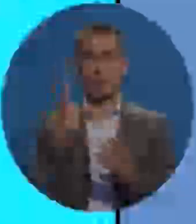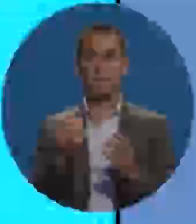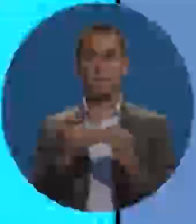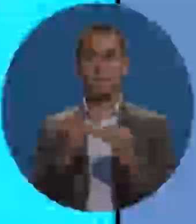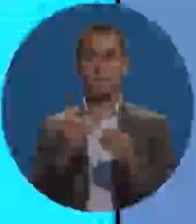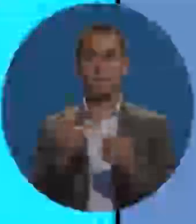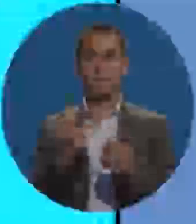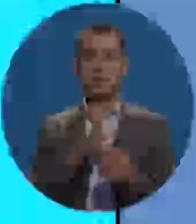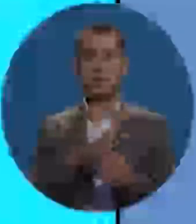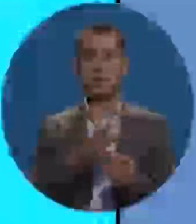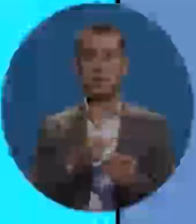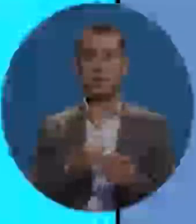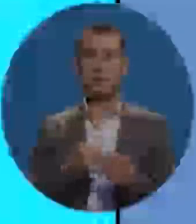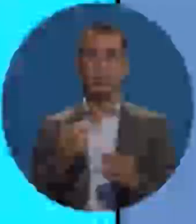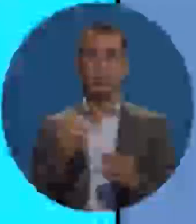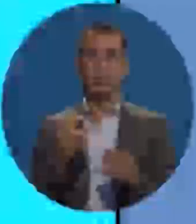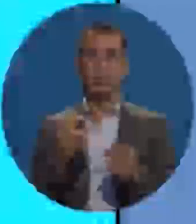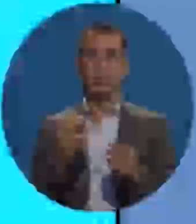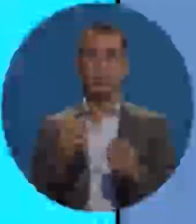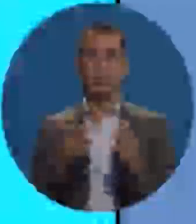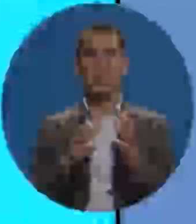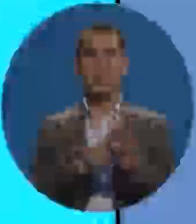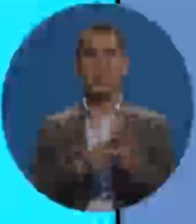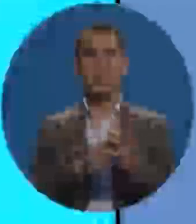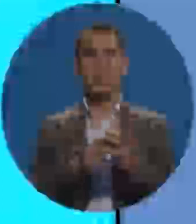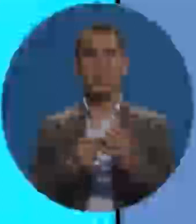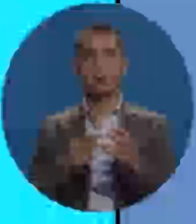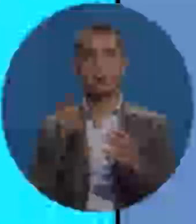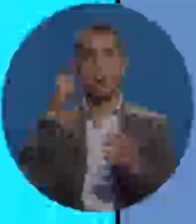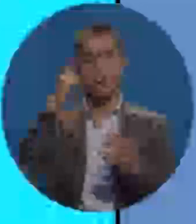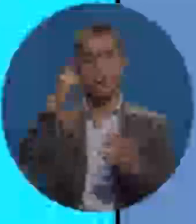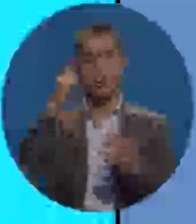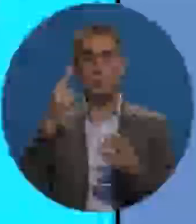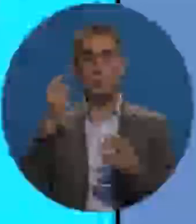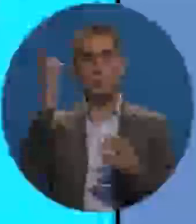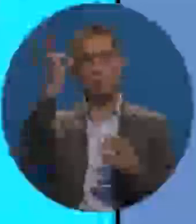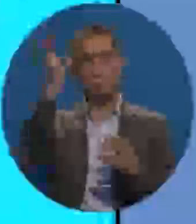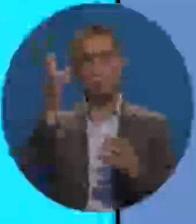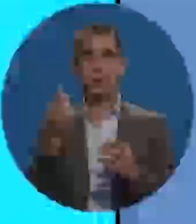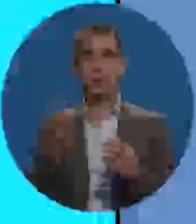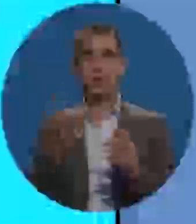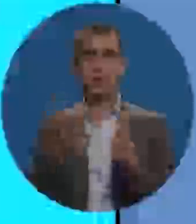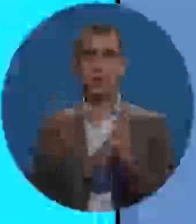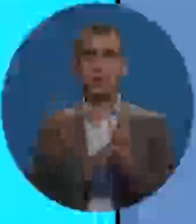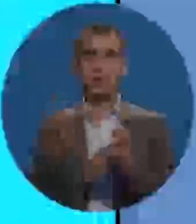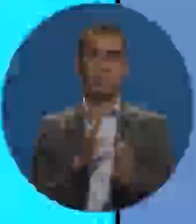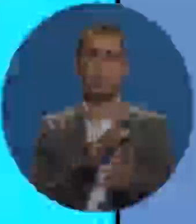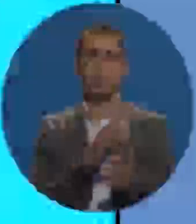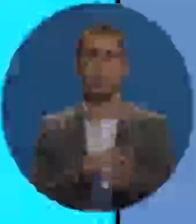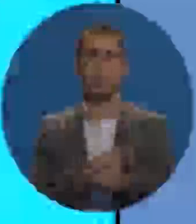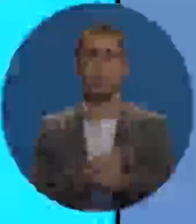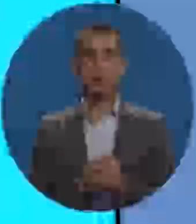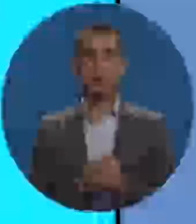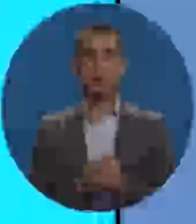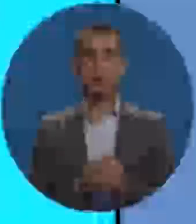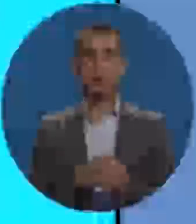болады. Демек, 600-лікке 200-лікті қоссақ, 8 болады. Және бір, ядымыздағы 1-менен